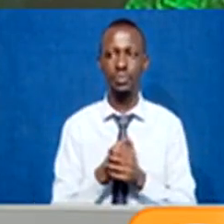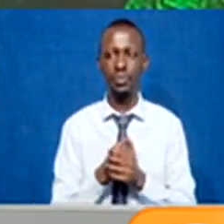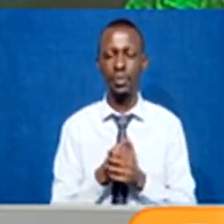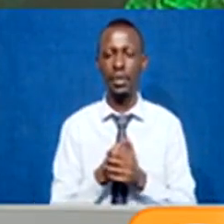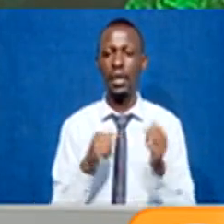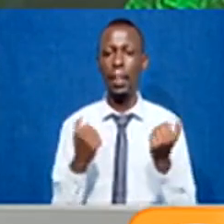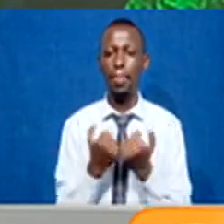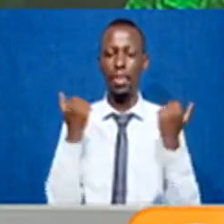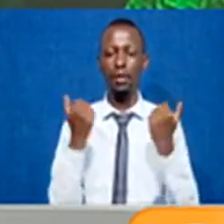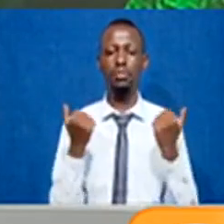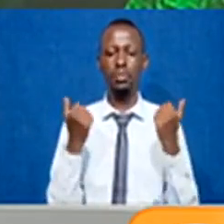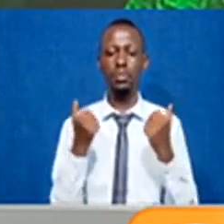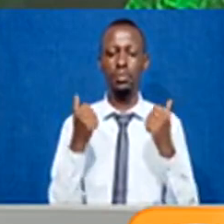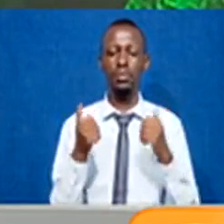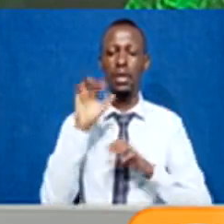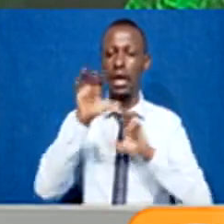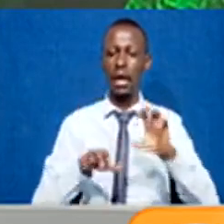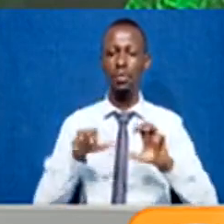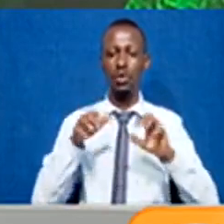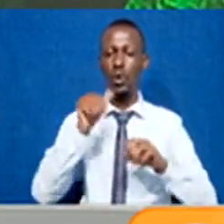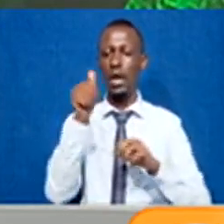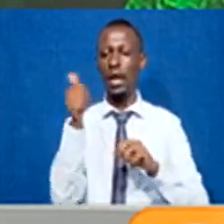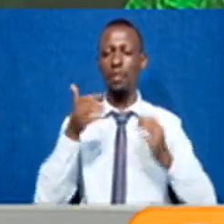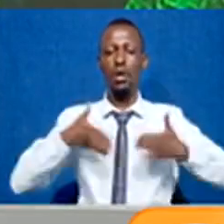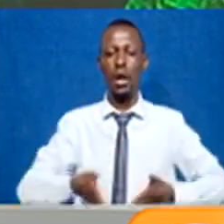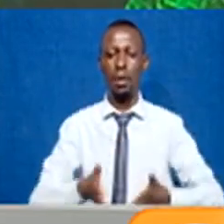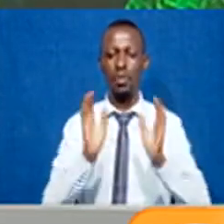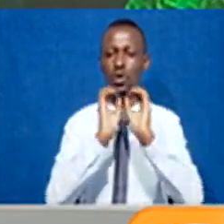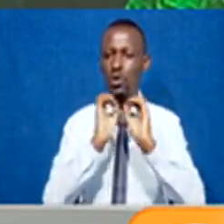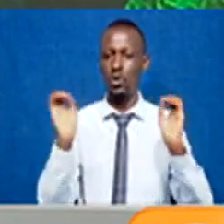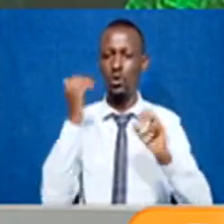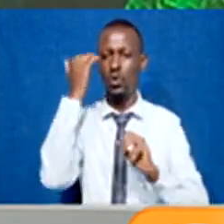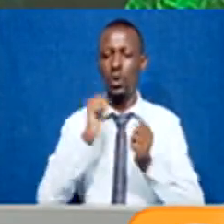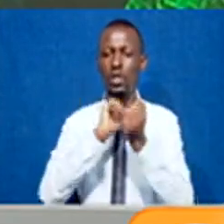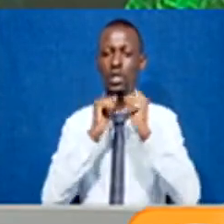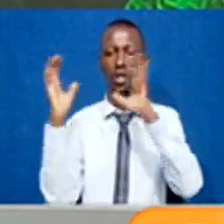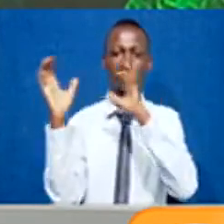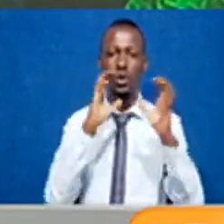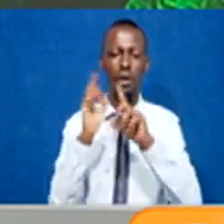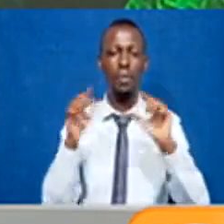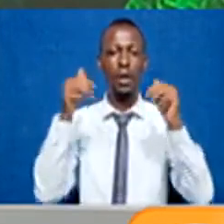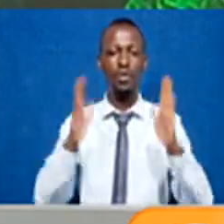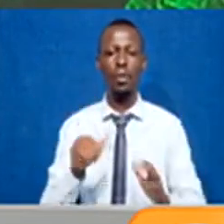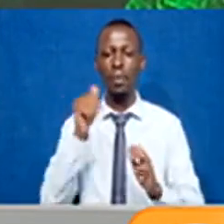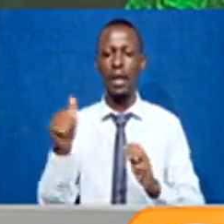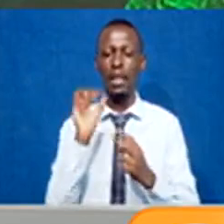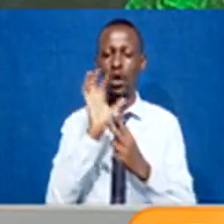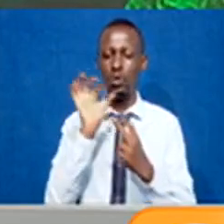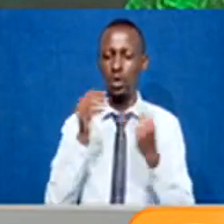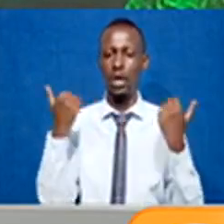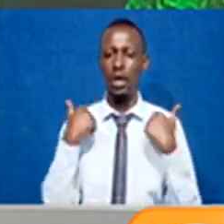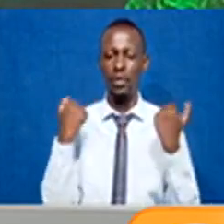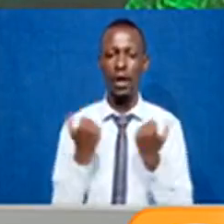ukipungua kutokana na mabadiliko ya hali ya anga, baadhi ya wakulima wameanza ufugaji mseto ili kuepuka hali hii na kupunguza gharama